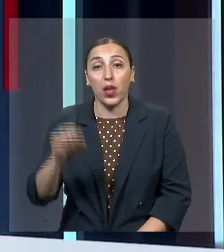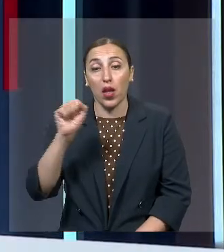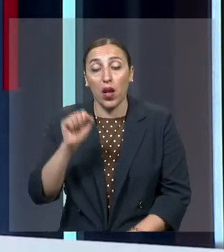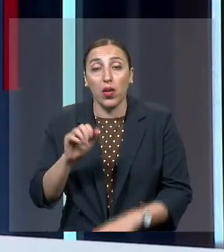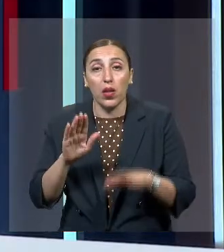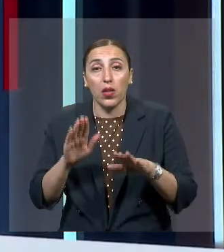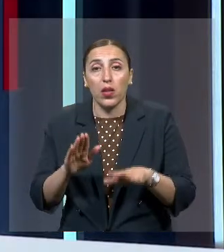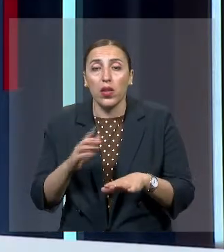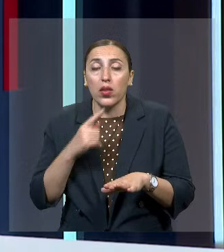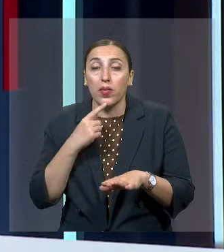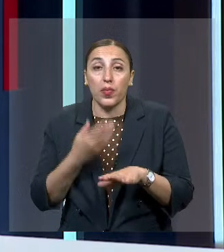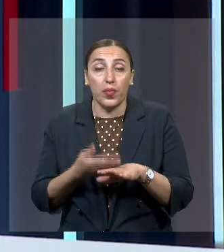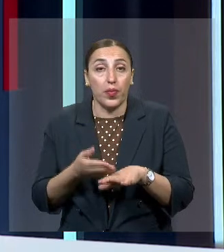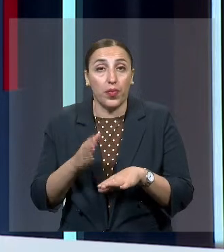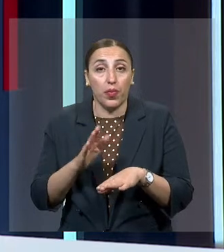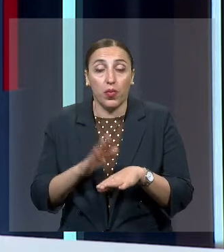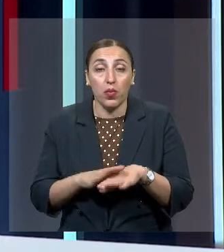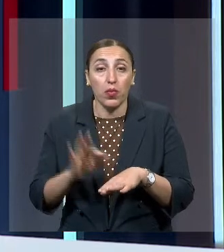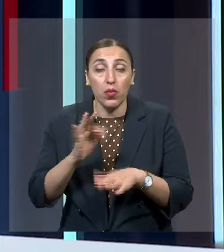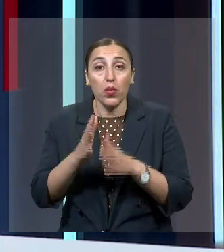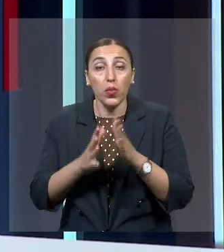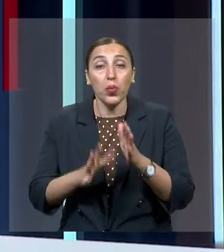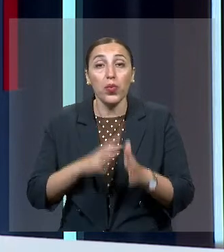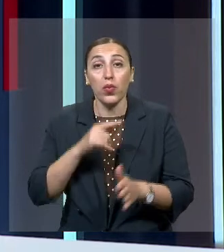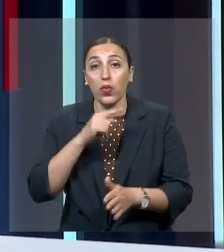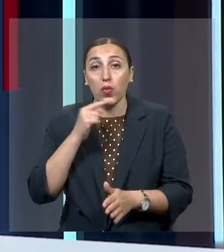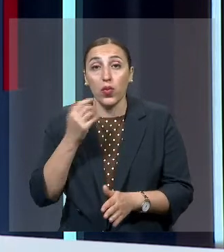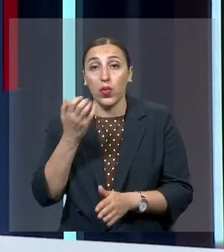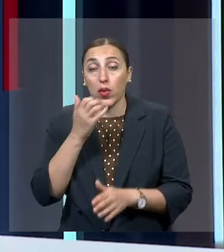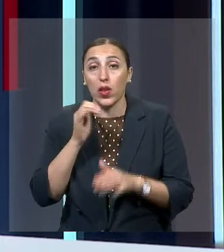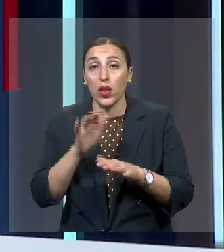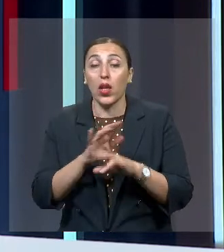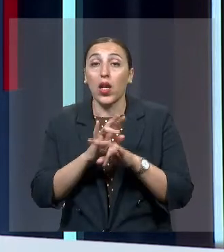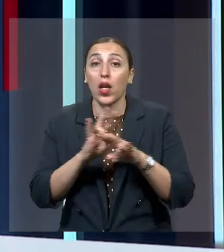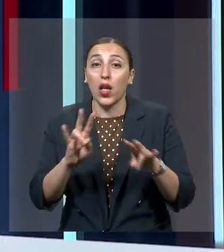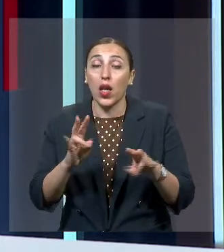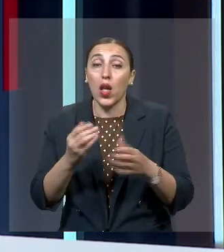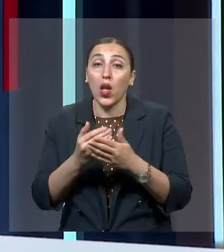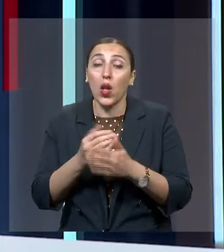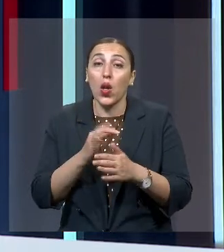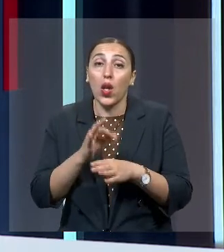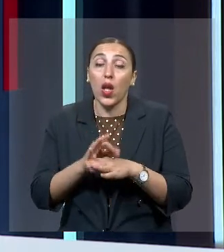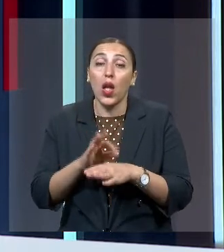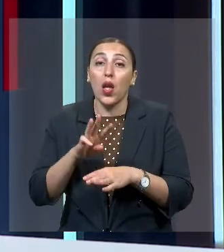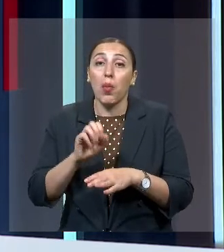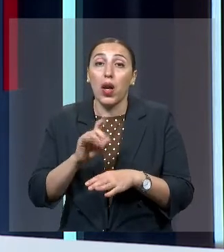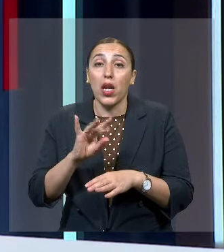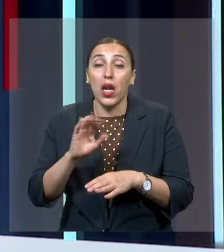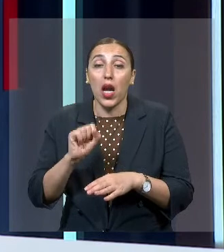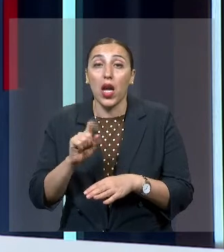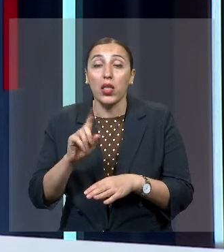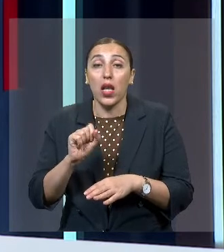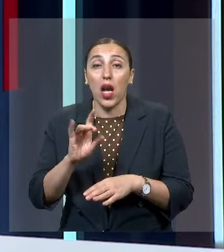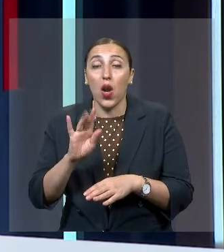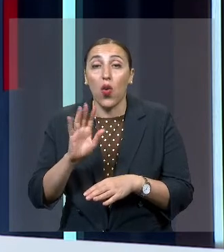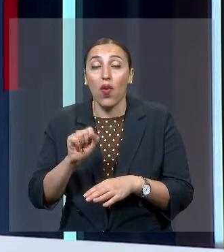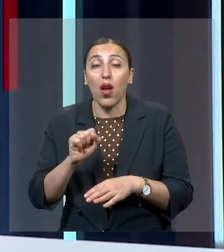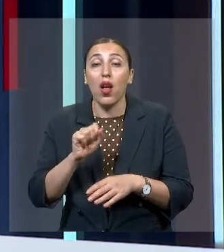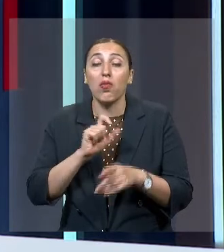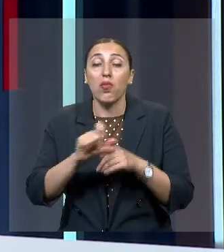Արցախում ժամարժամ սրվող իրավիճակին է անդրադարձել Ռուսաստանի արտգործնախարարության խոսնակ Մարիա Զախարովան, մեղադրելով